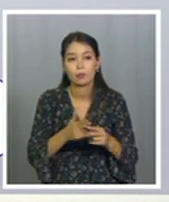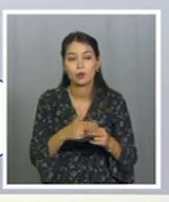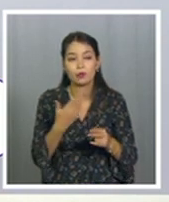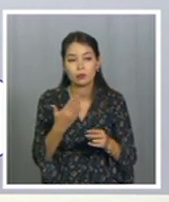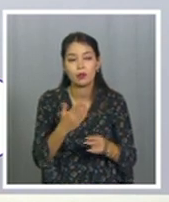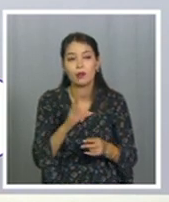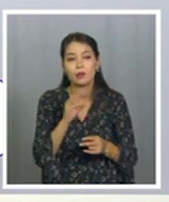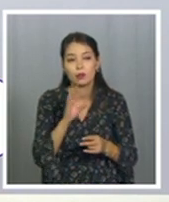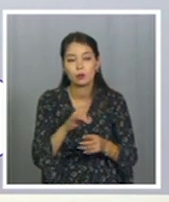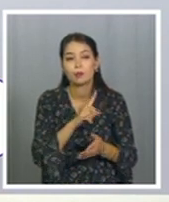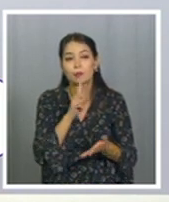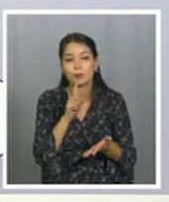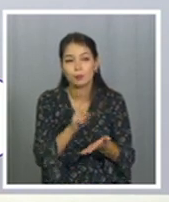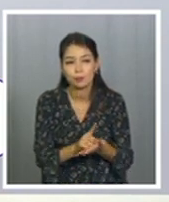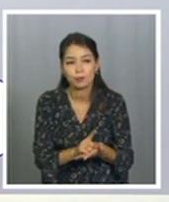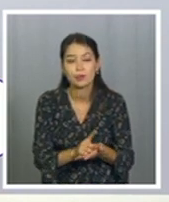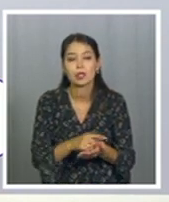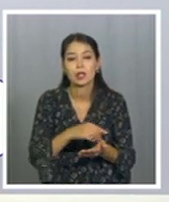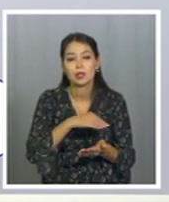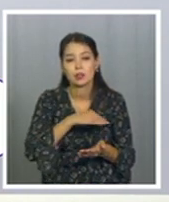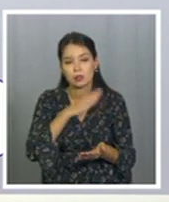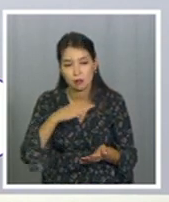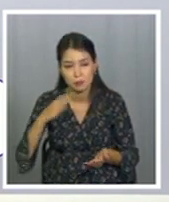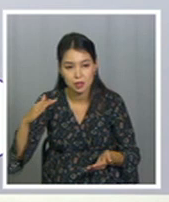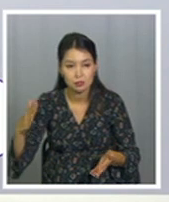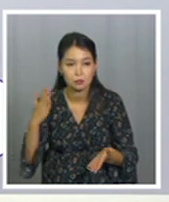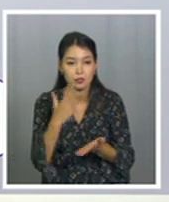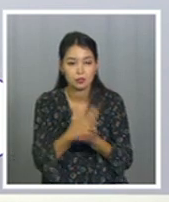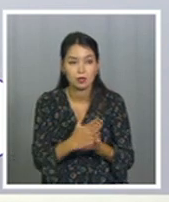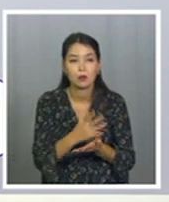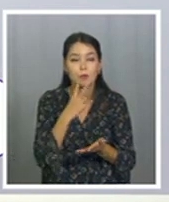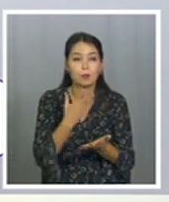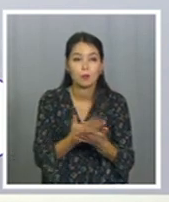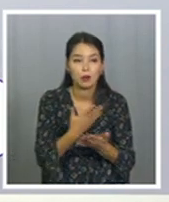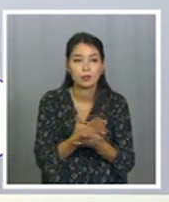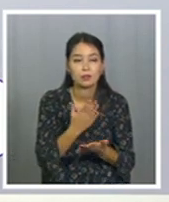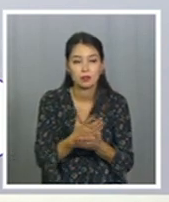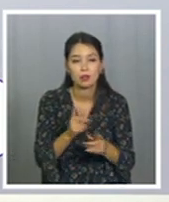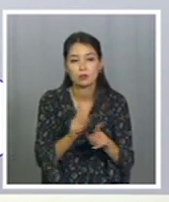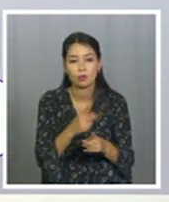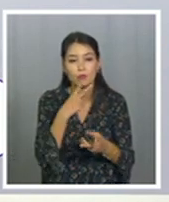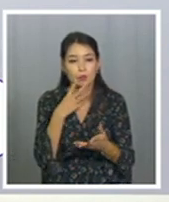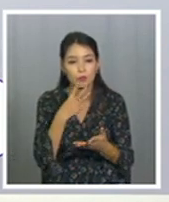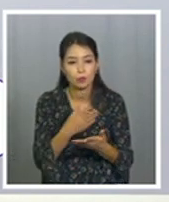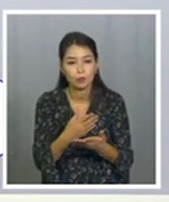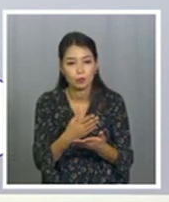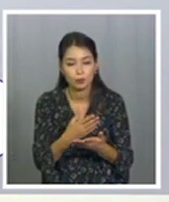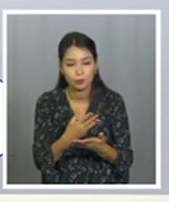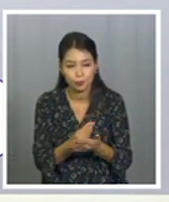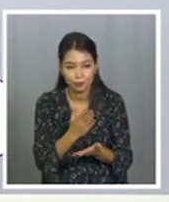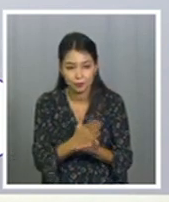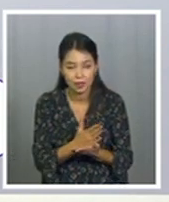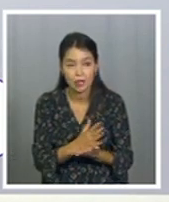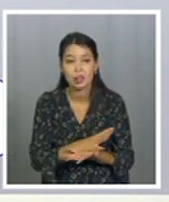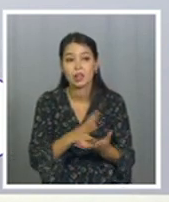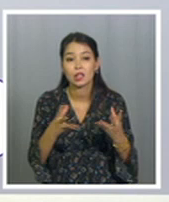түрде тербеліспен сипатталады. Яғни ол жерде қандай да бір жиілік бар. Нәтижесінде